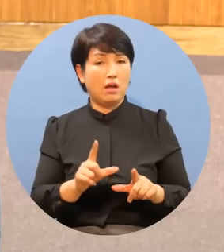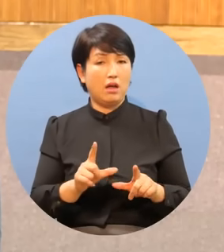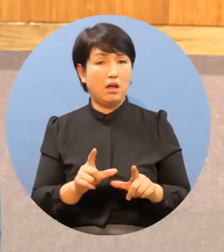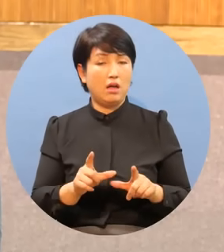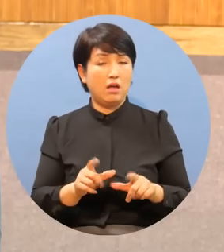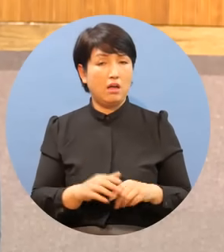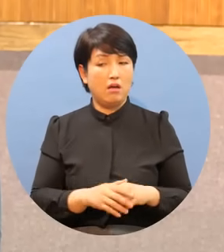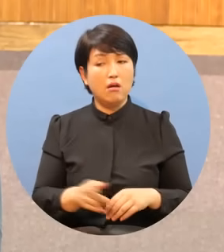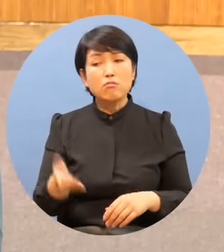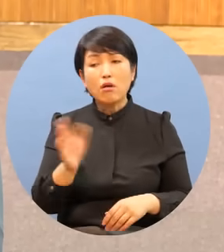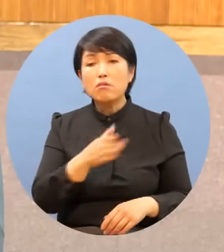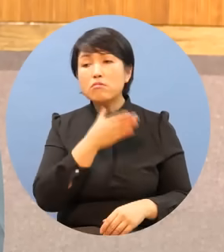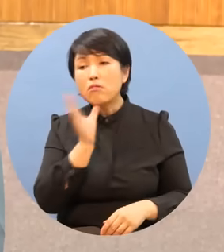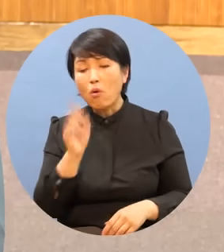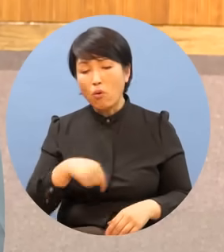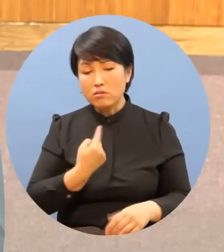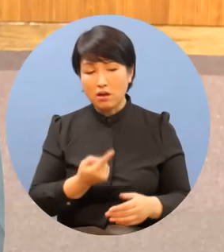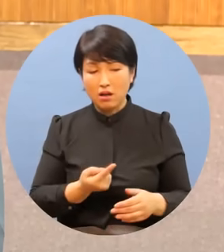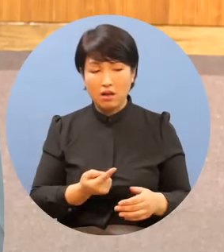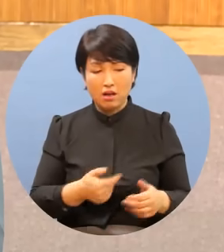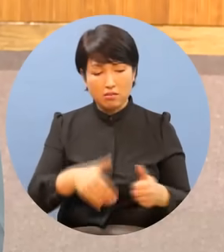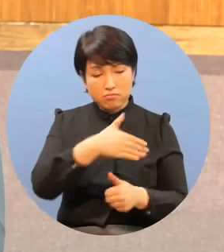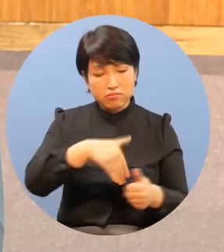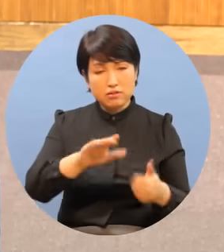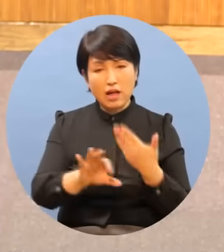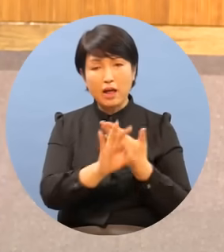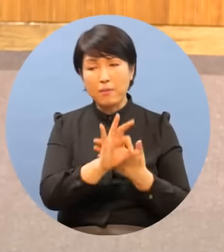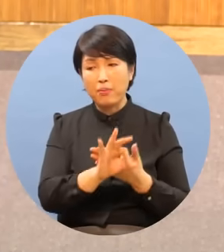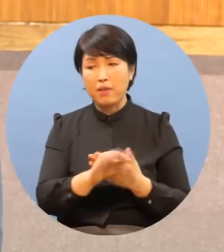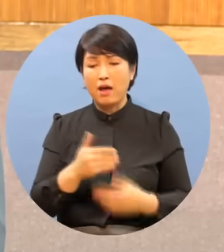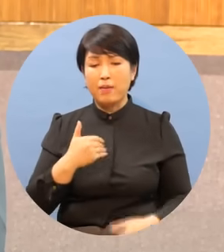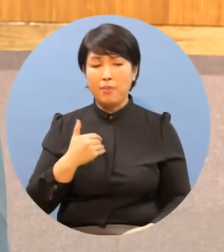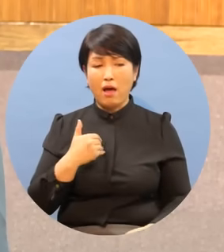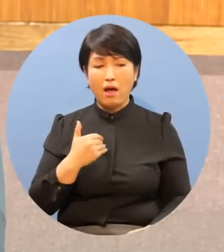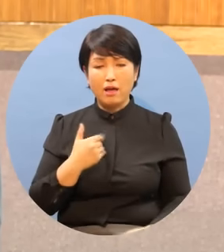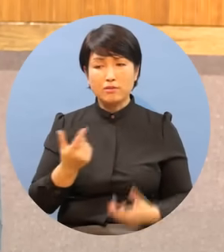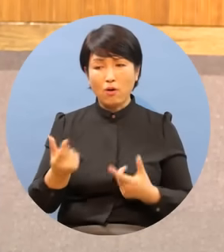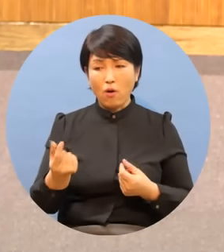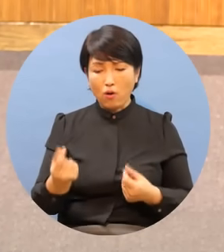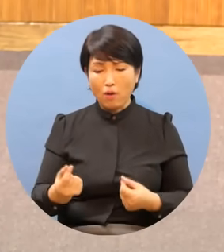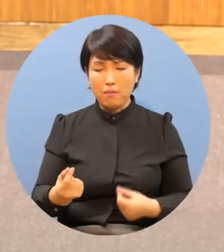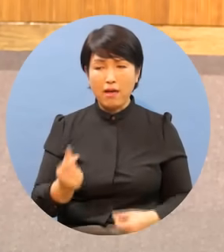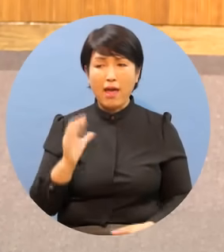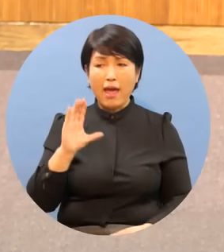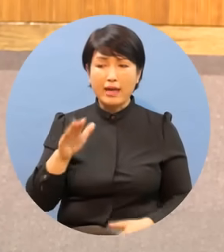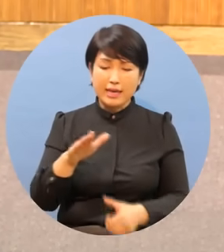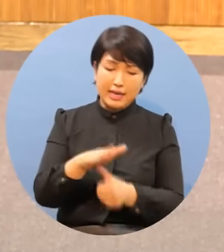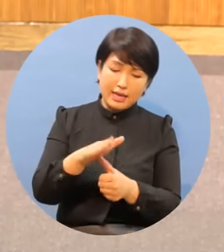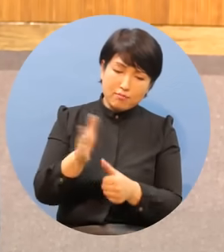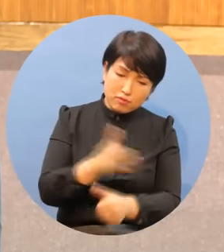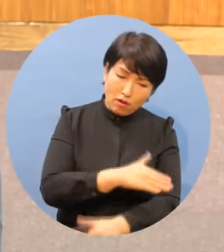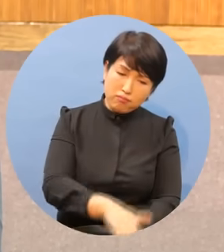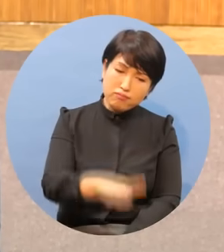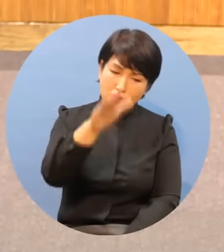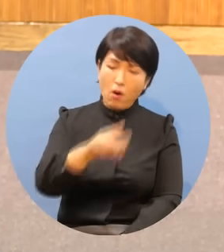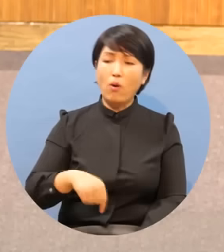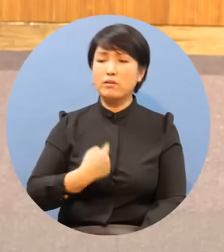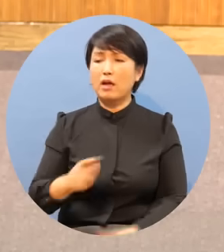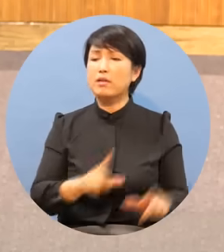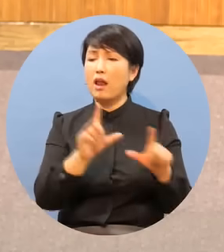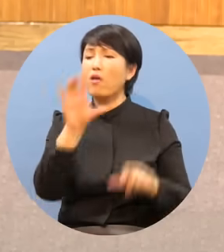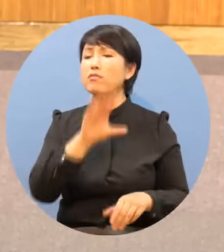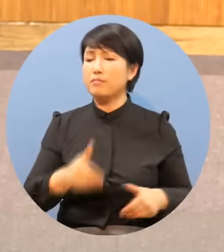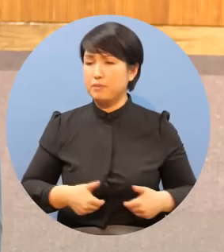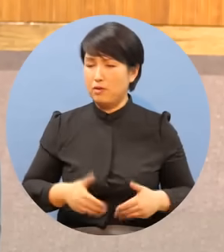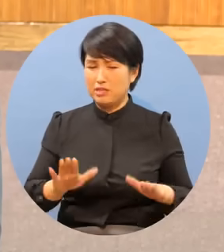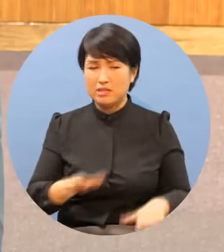돼. 그래서 자기 늙어가 혼자 살아봐라. 나처럼 그럼 어릴 때부터 혼자 사는 연습을 하든지 지금 늙어가